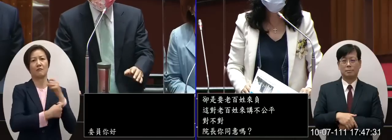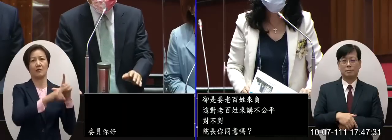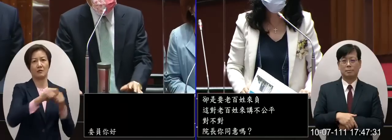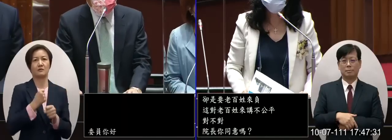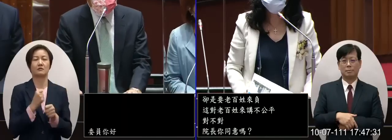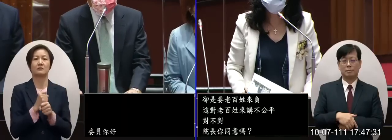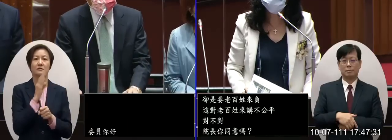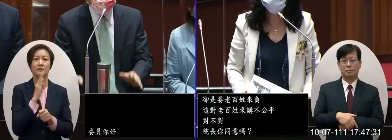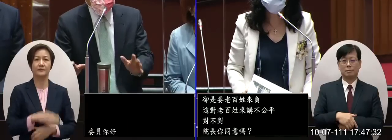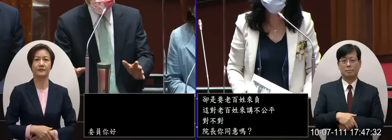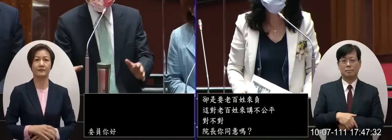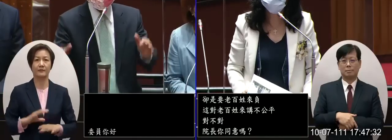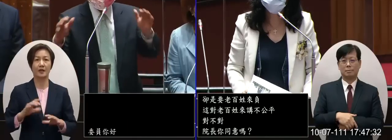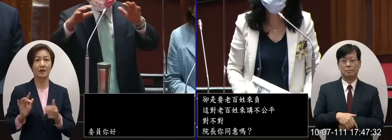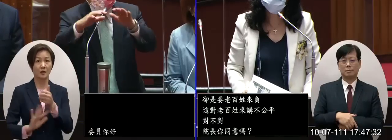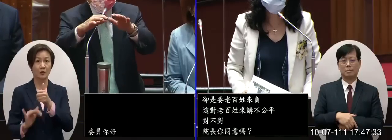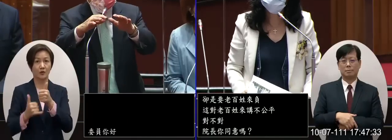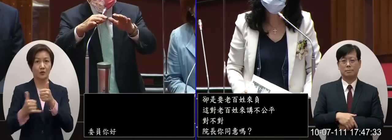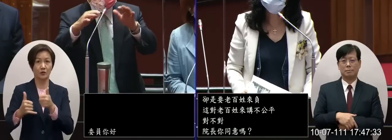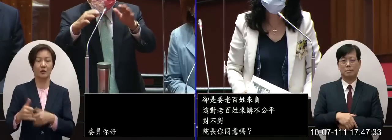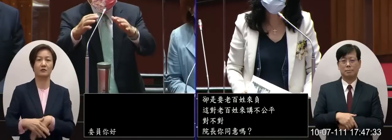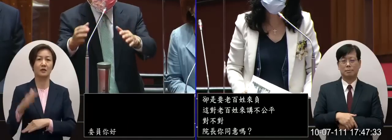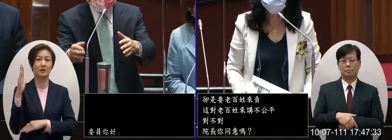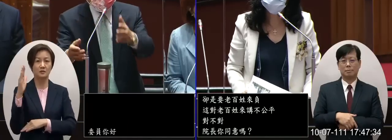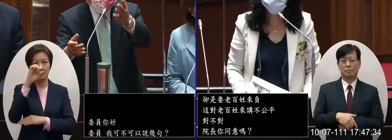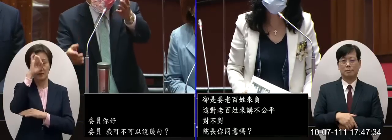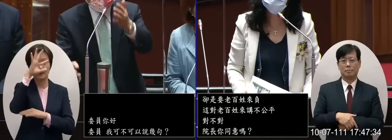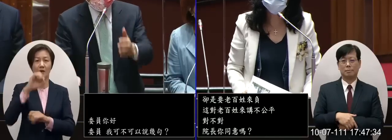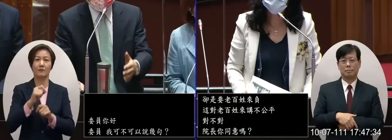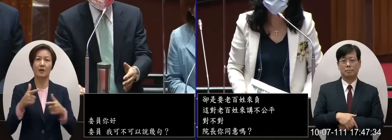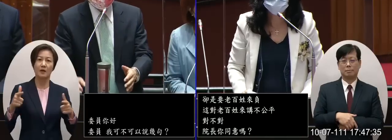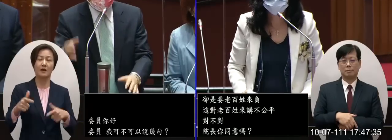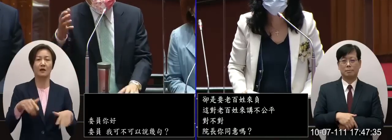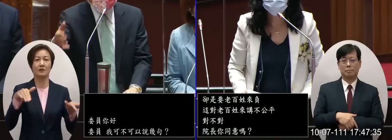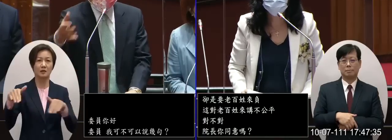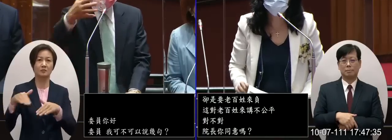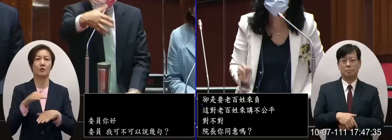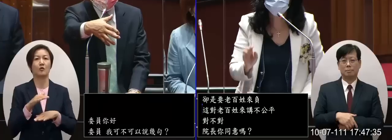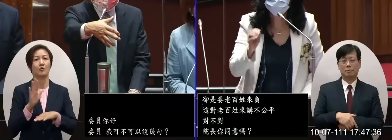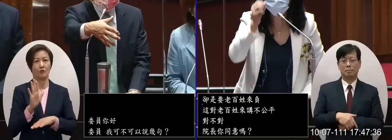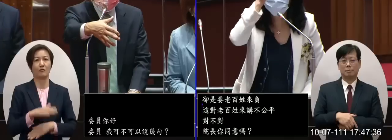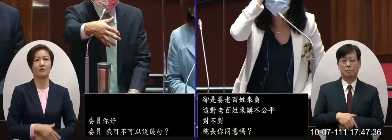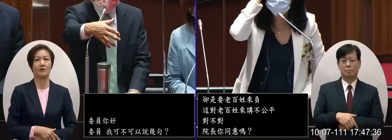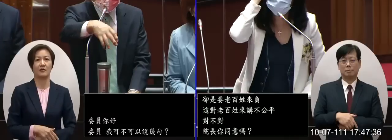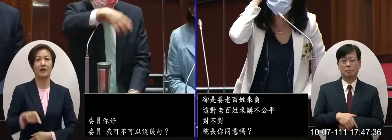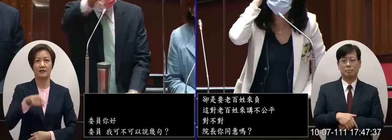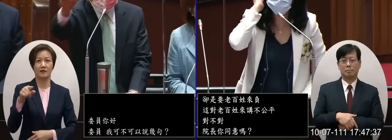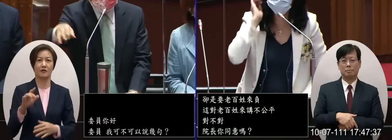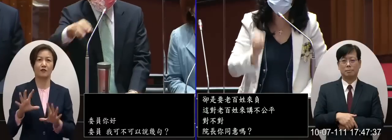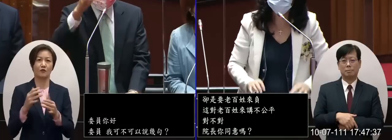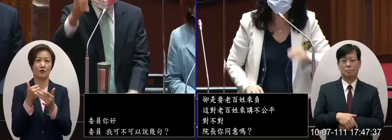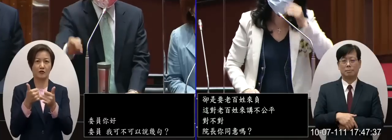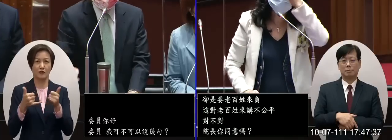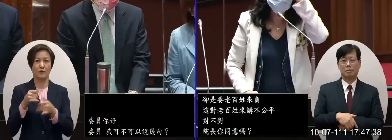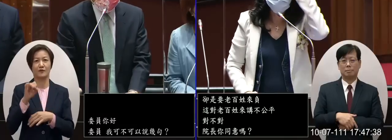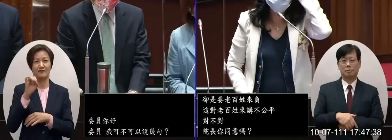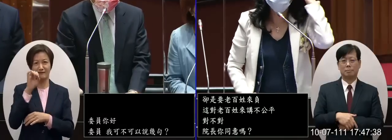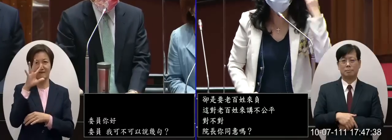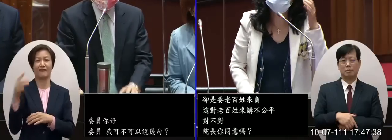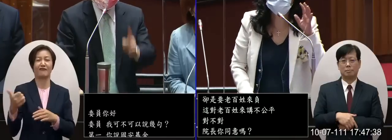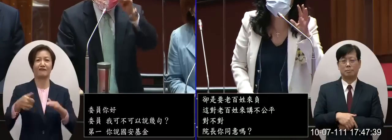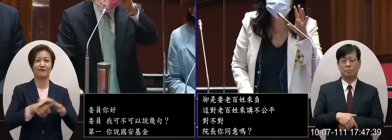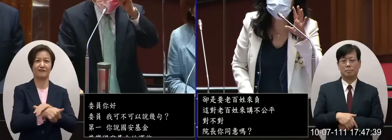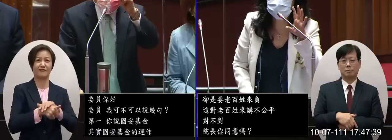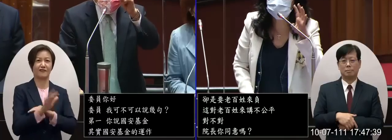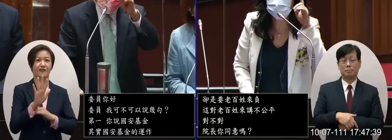定，而且国安基金的委员是政党，造政党，所以贵党也有人做国安基金委员，大家一体运作